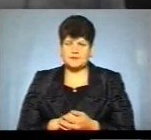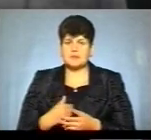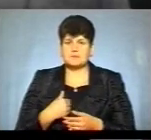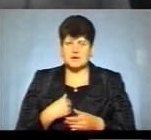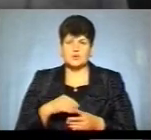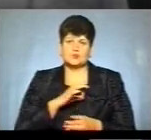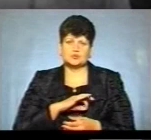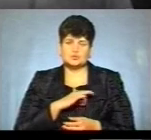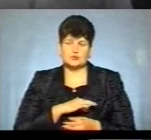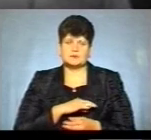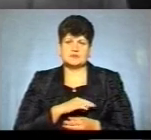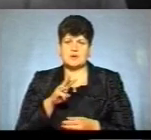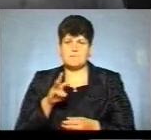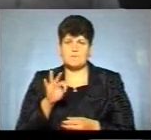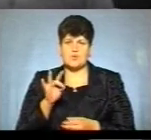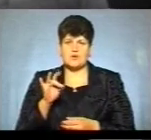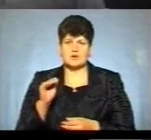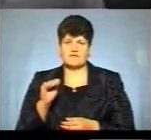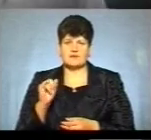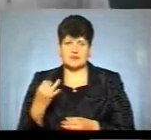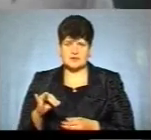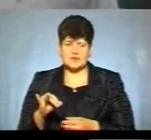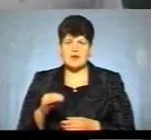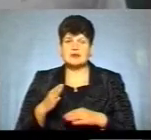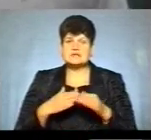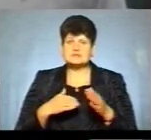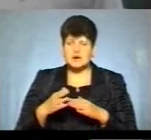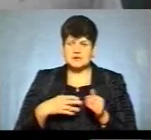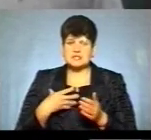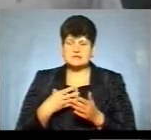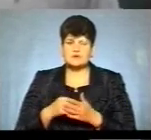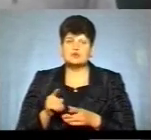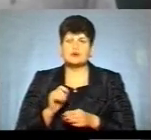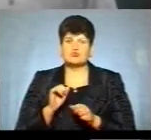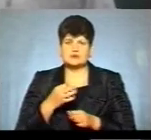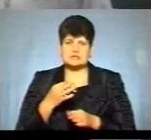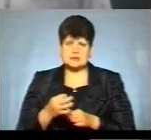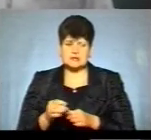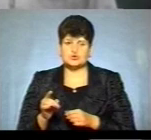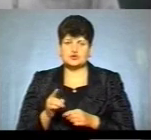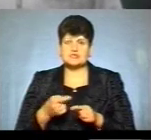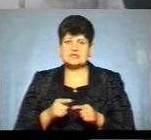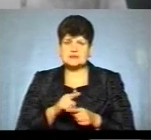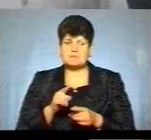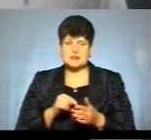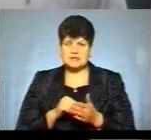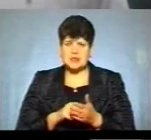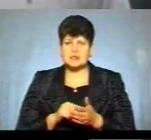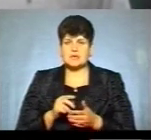користуємося препаратами морфію. Але з практики своєї, ну що я можу сказати? Можу сказати, що це питання повинно